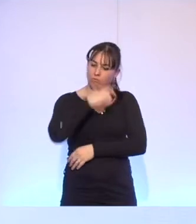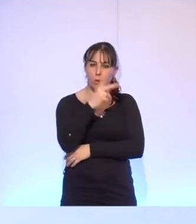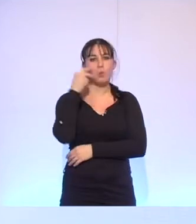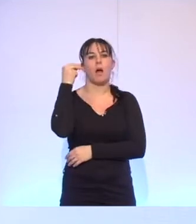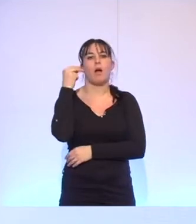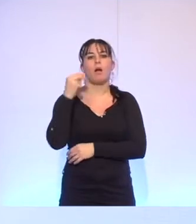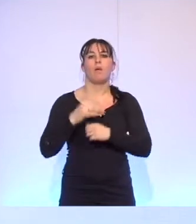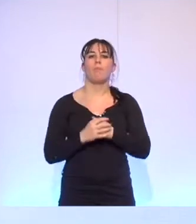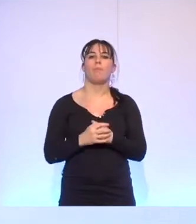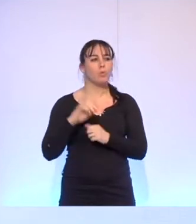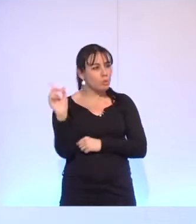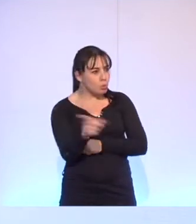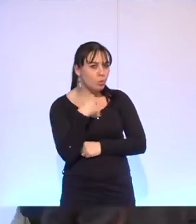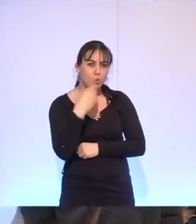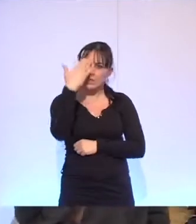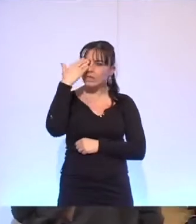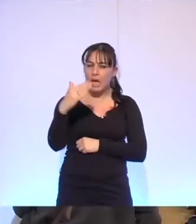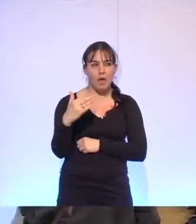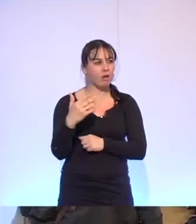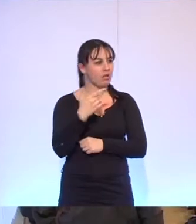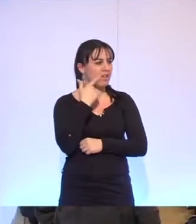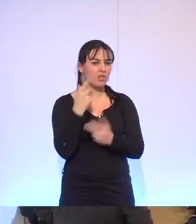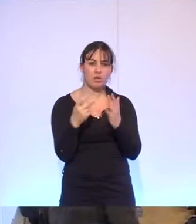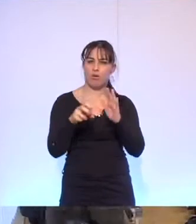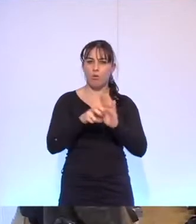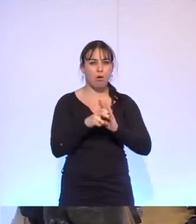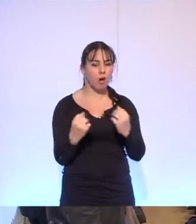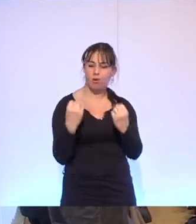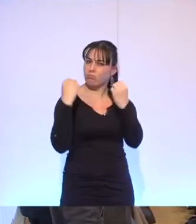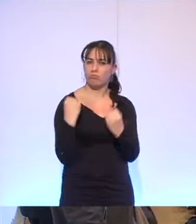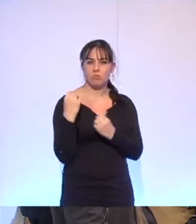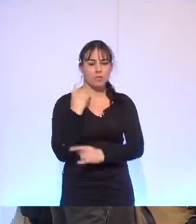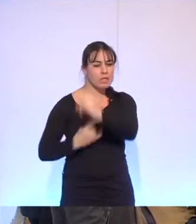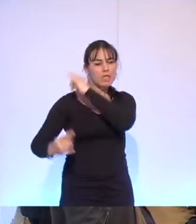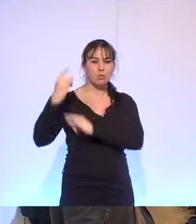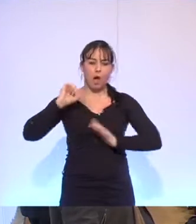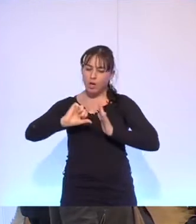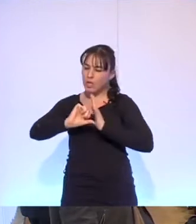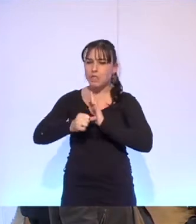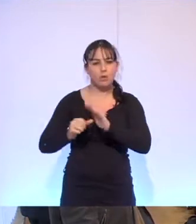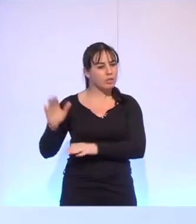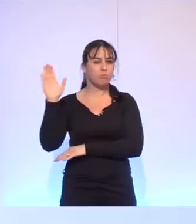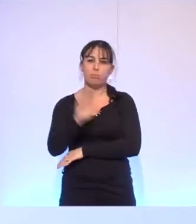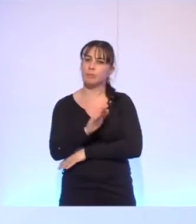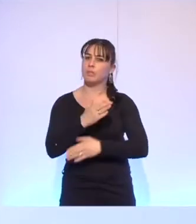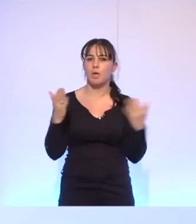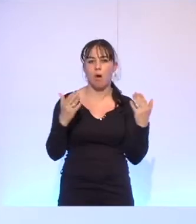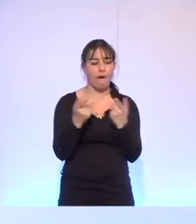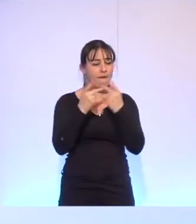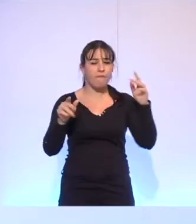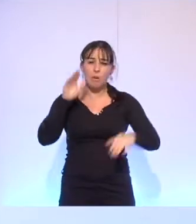Nous savons tous ici que ce qui fait la force de Grenoble, de son histoire, de son identité, c'est d'être une ville de